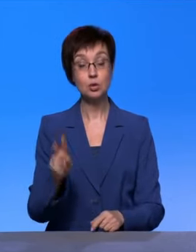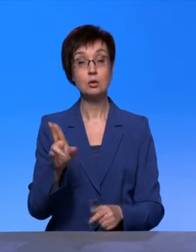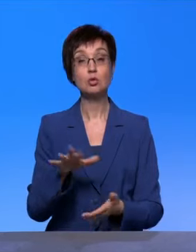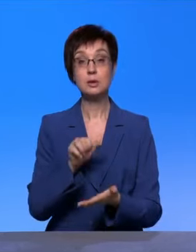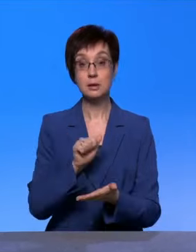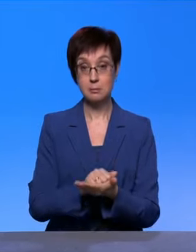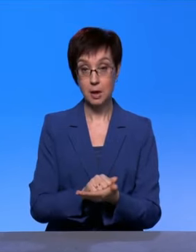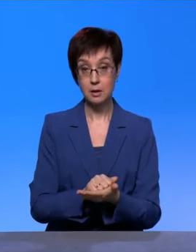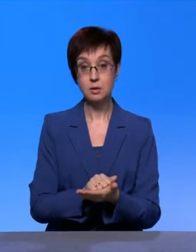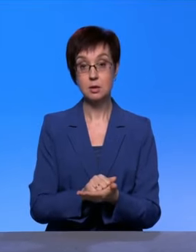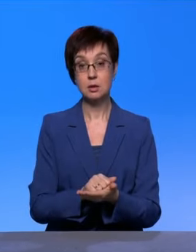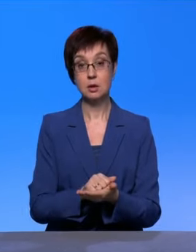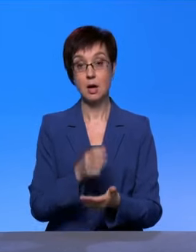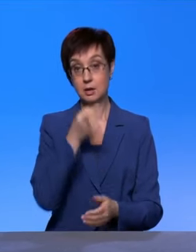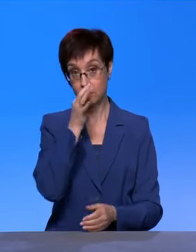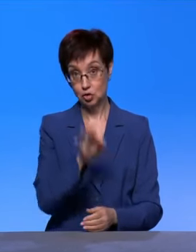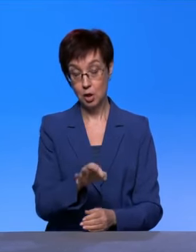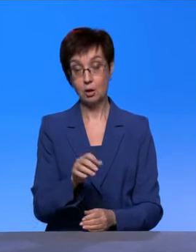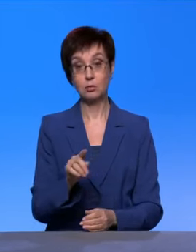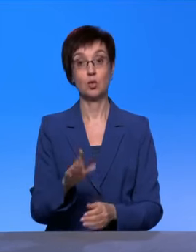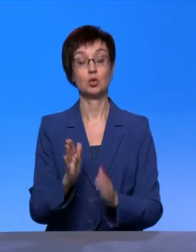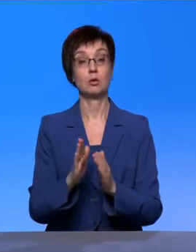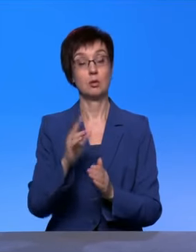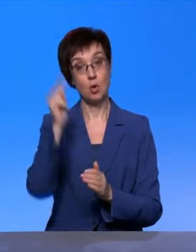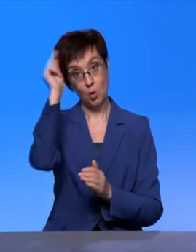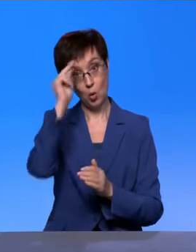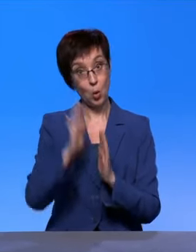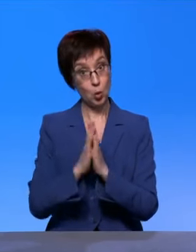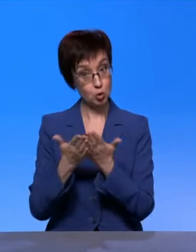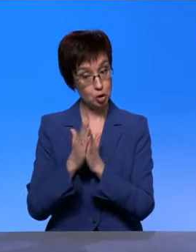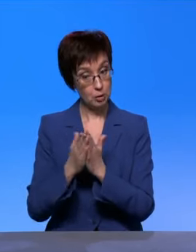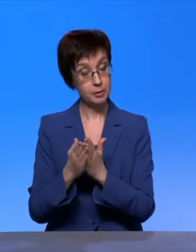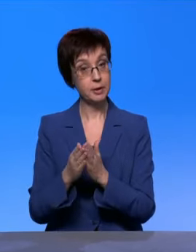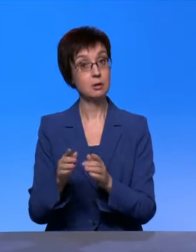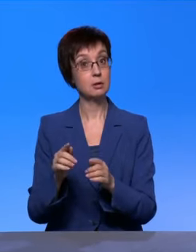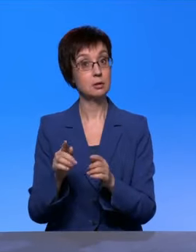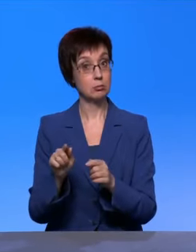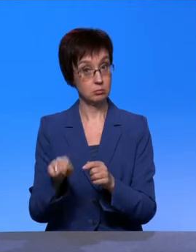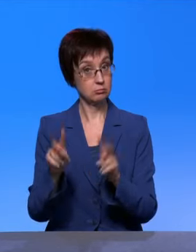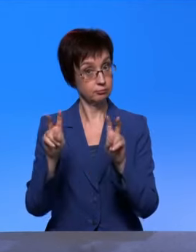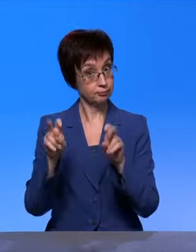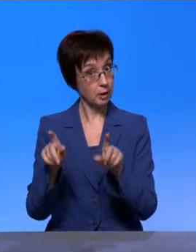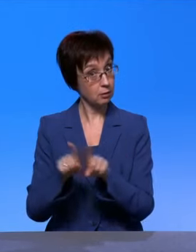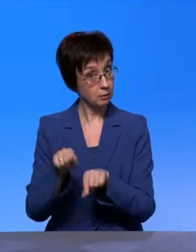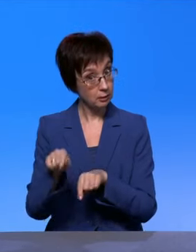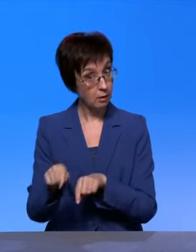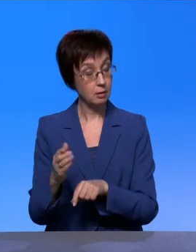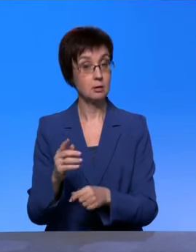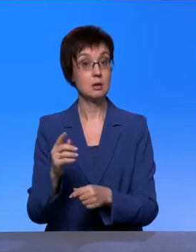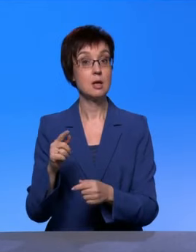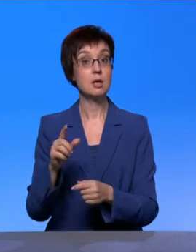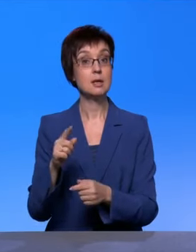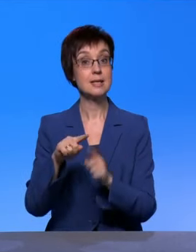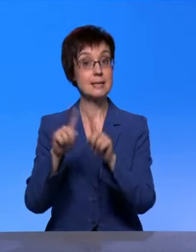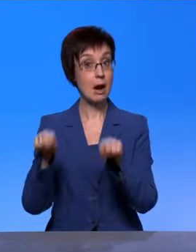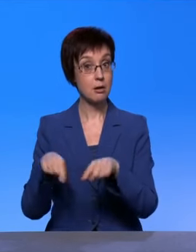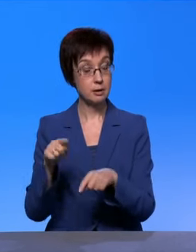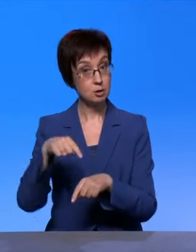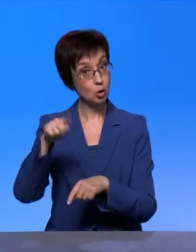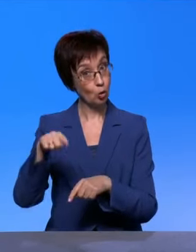школьной программы, на странице такой-то, вот читай извольте, извольте посмотреть. А если, к сожалению, так не сложилось,